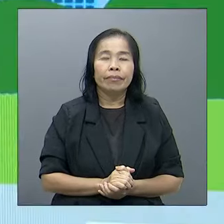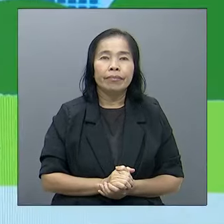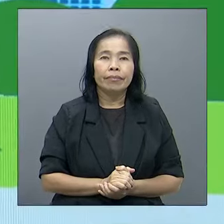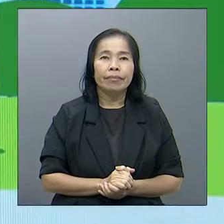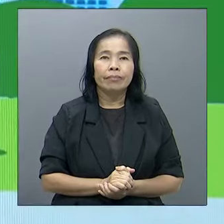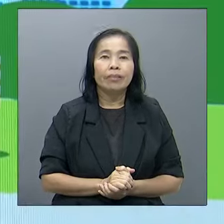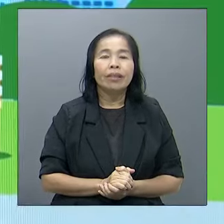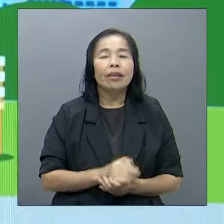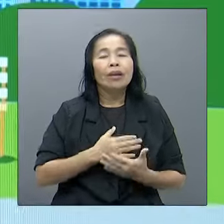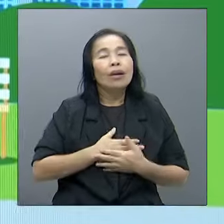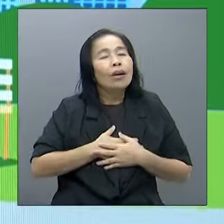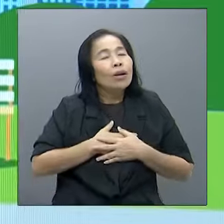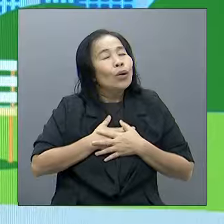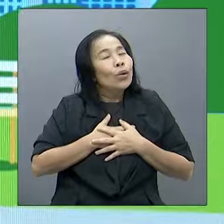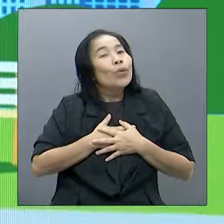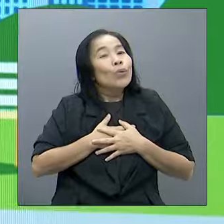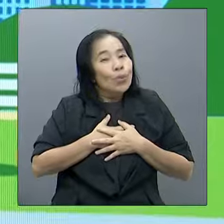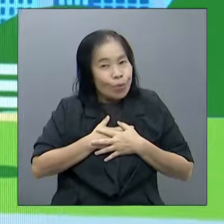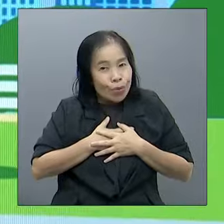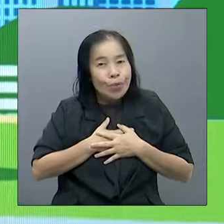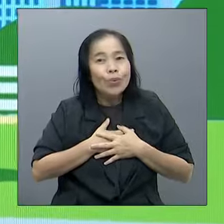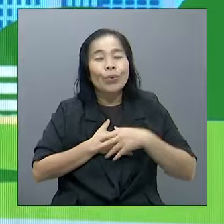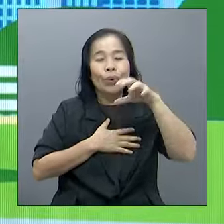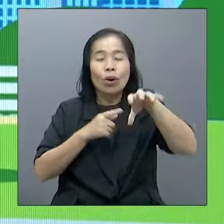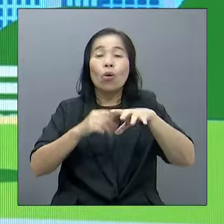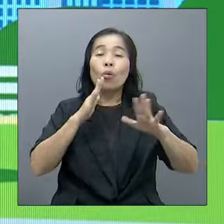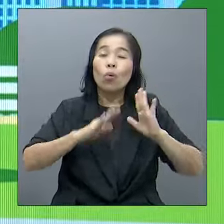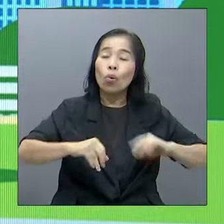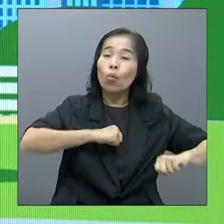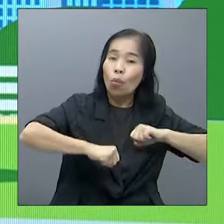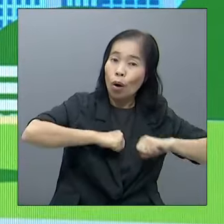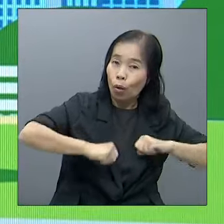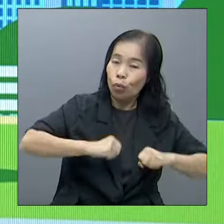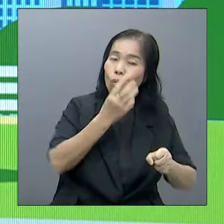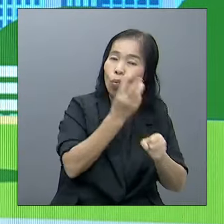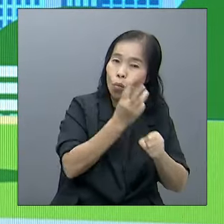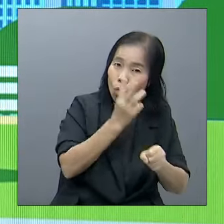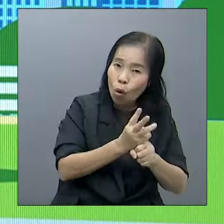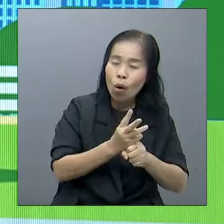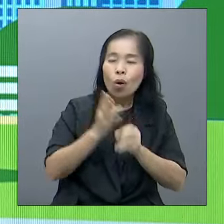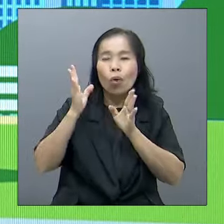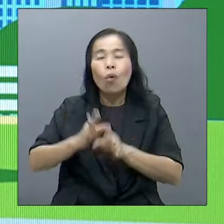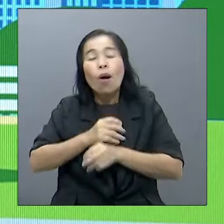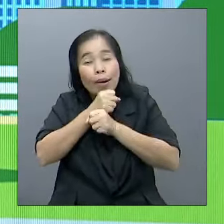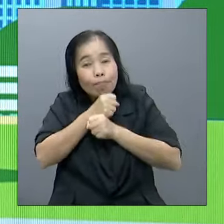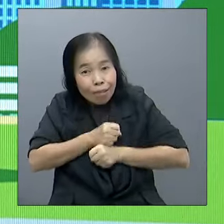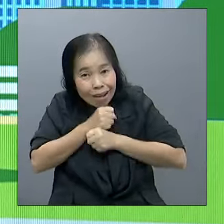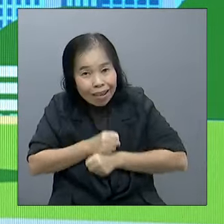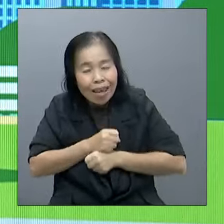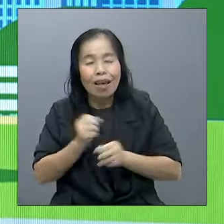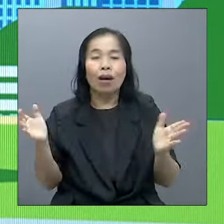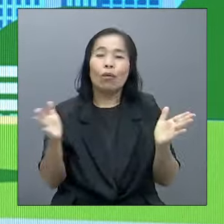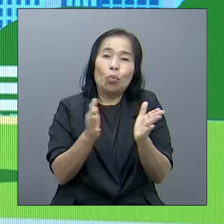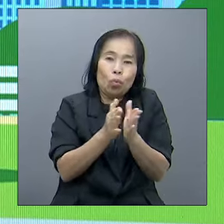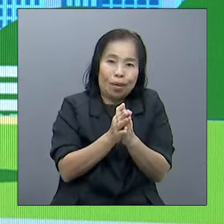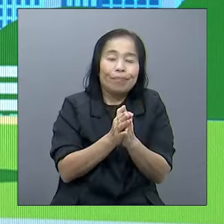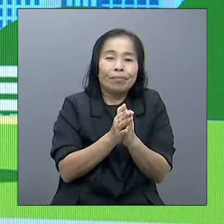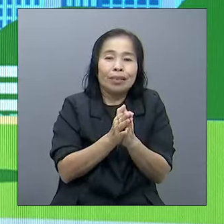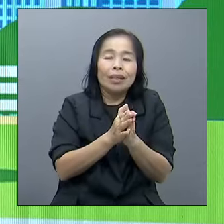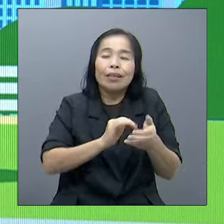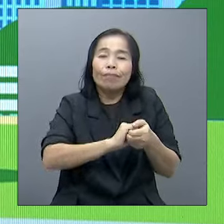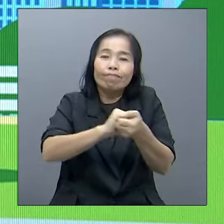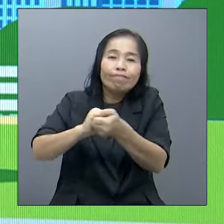เห็นแล้วก็ชื่นใจนะคะคุณผู้ชมค่ะทั้งคนรุ่นใหม่นะคะหรือว่าคนรุ่นใหญ่ของเมืองเพชรเองก็ร่วมกันพัฒนาพื้นที่บ้าน